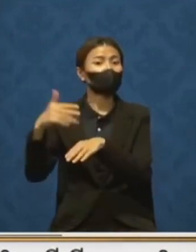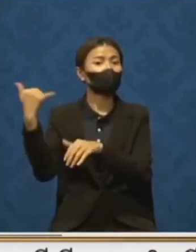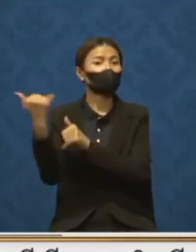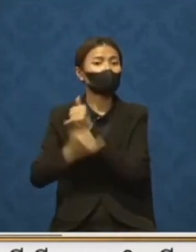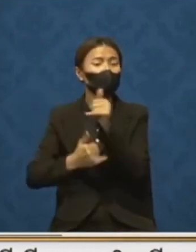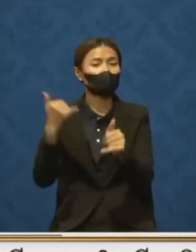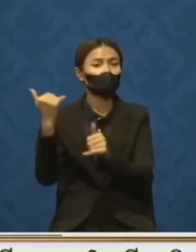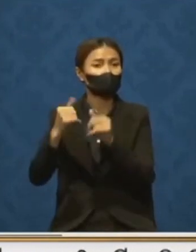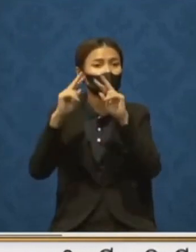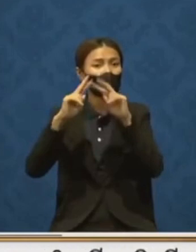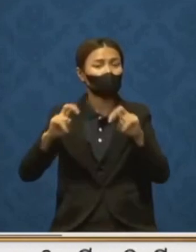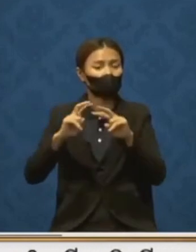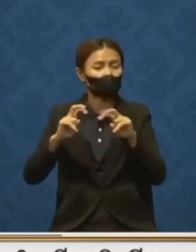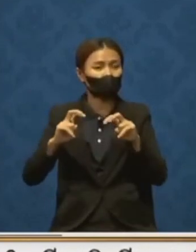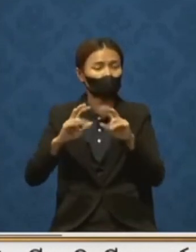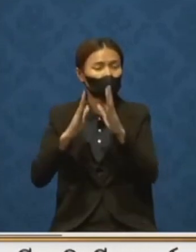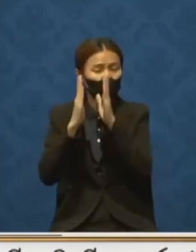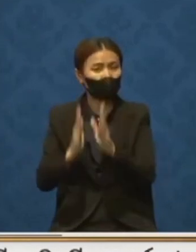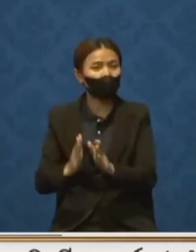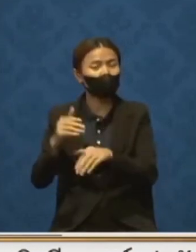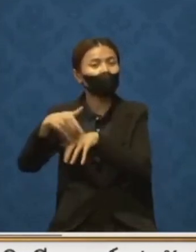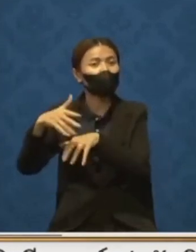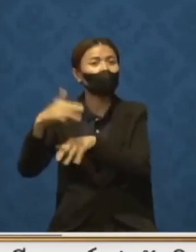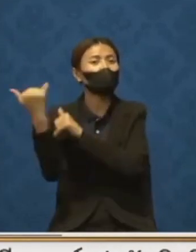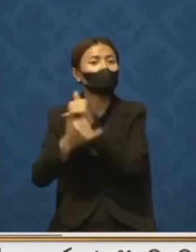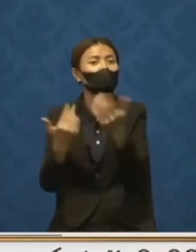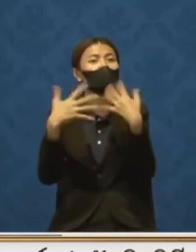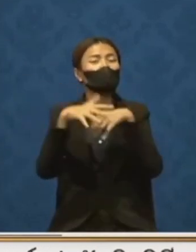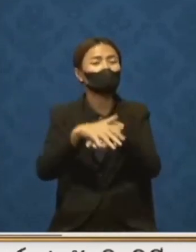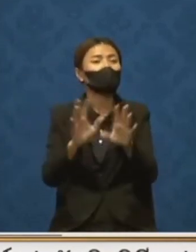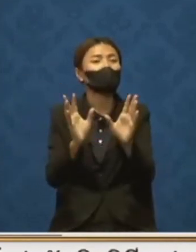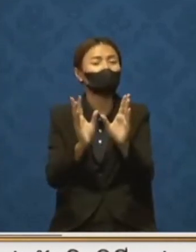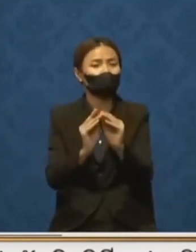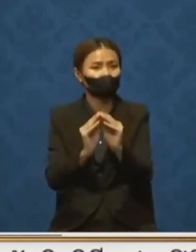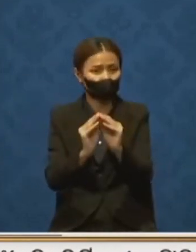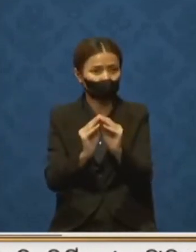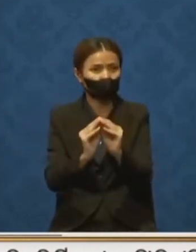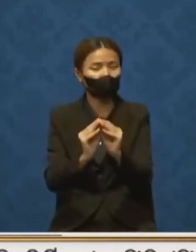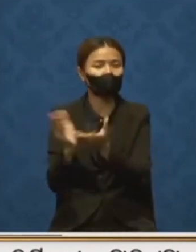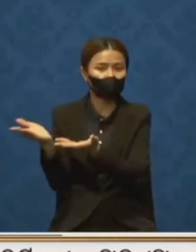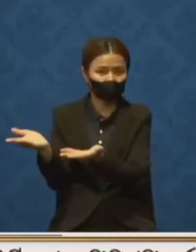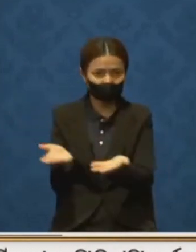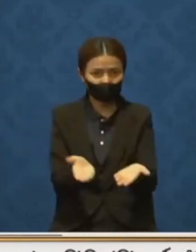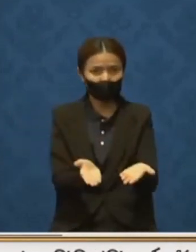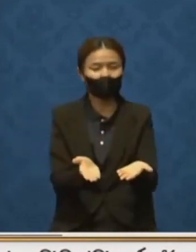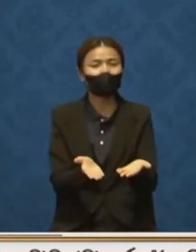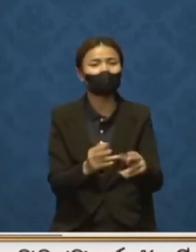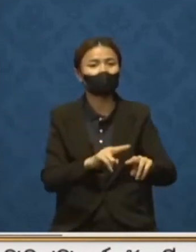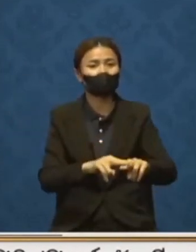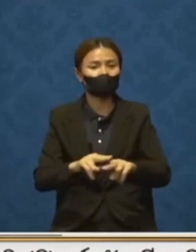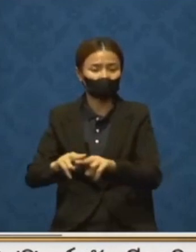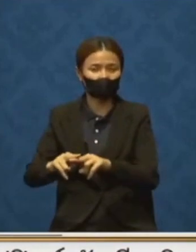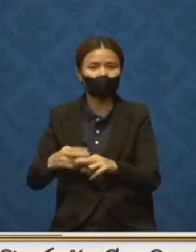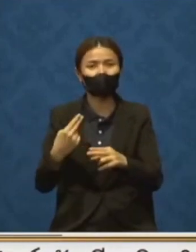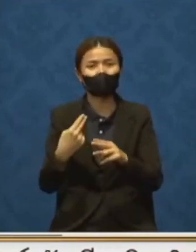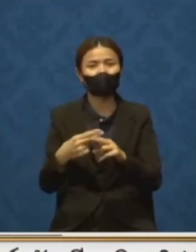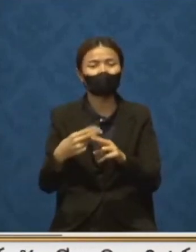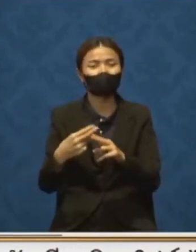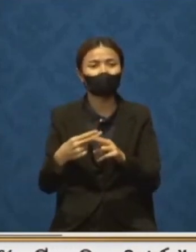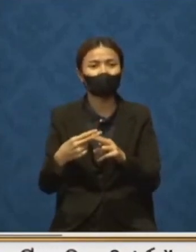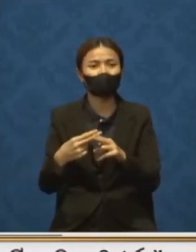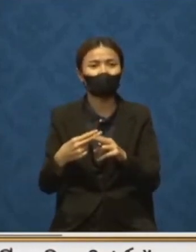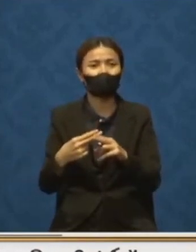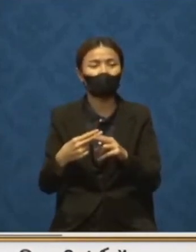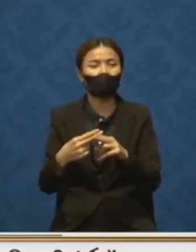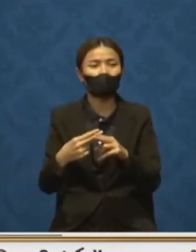ที่104วรรค2นะครับฉะนั้นจึงขอเชิญผู้มีรายชื่อดังต่อไปนี้เข้าร่วมชี้แจ